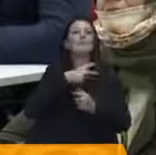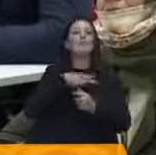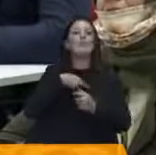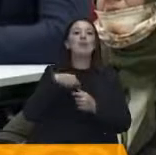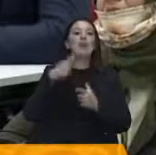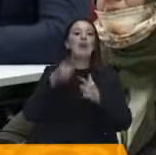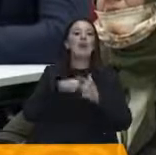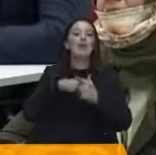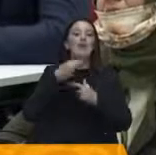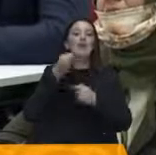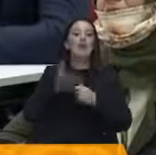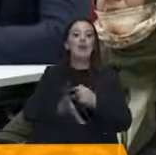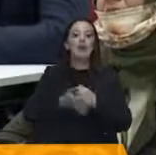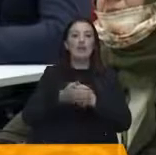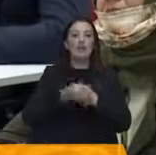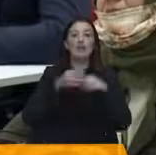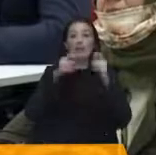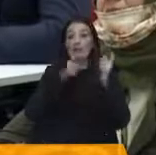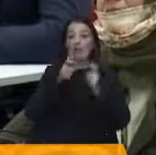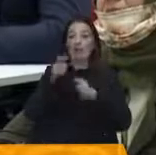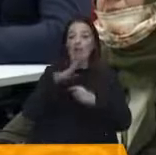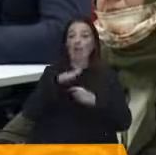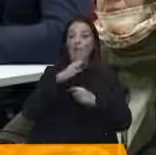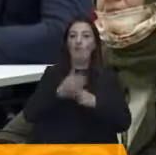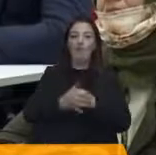Belediyesi'nin kiraya verdiği yerler var.